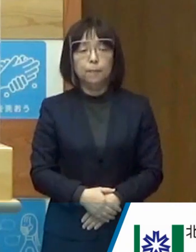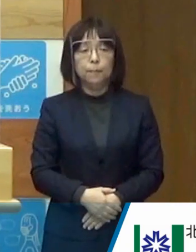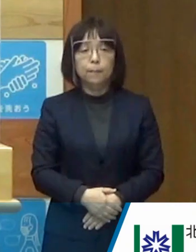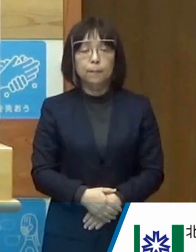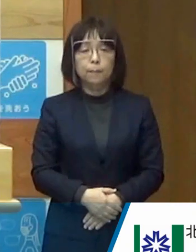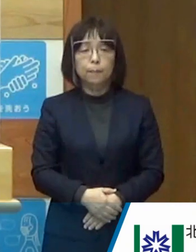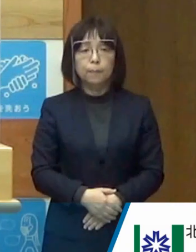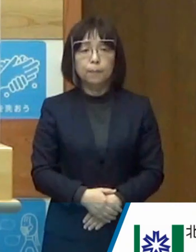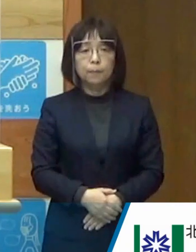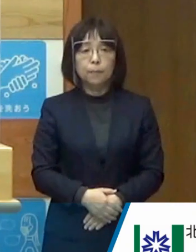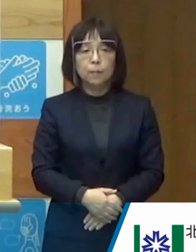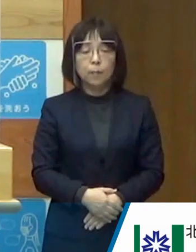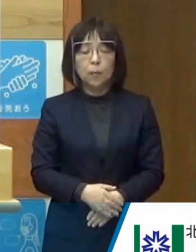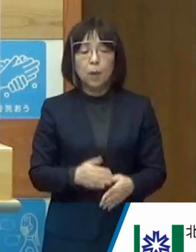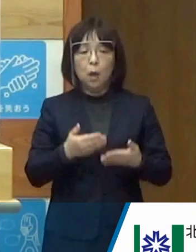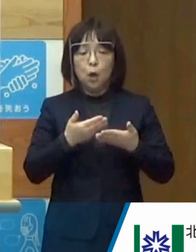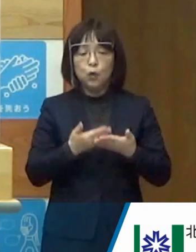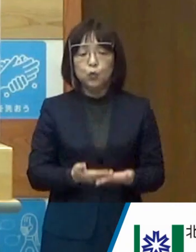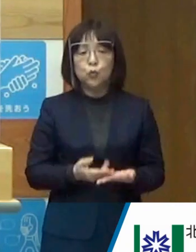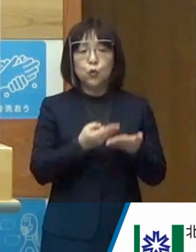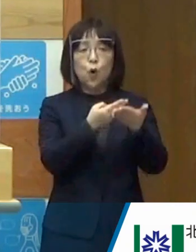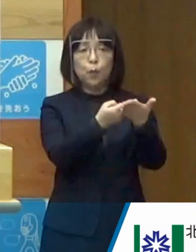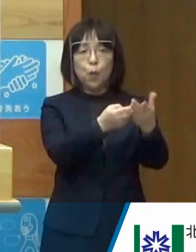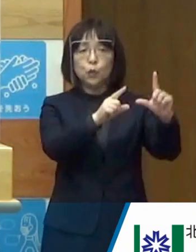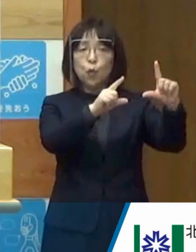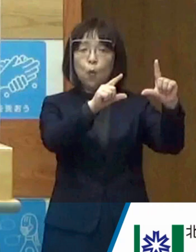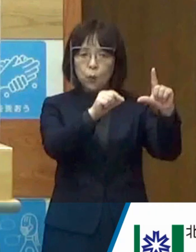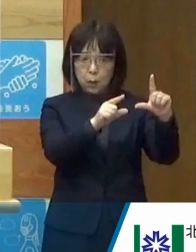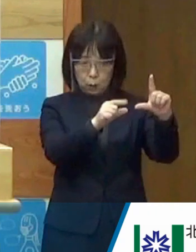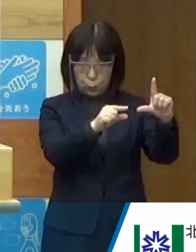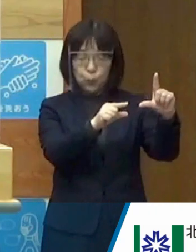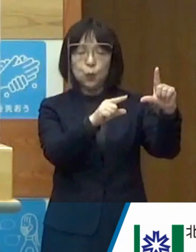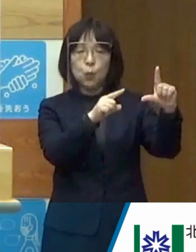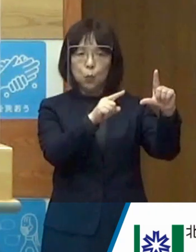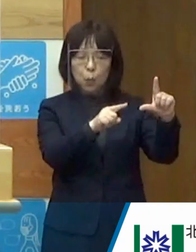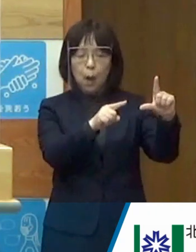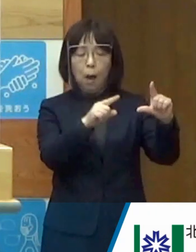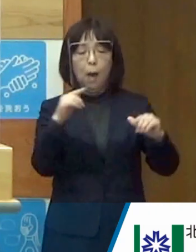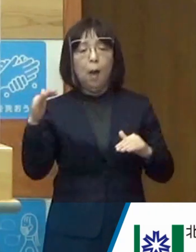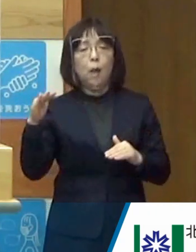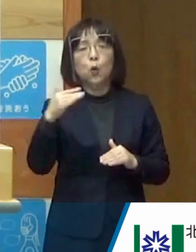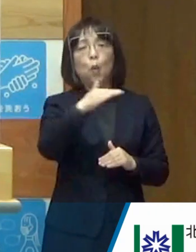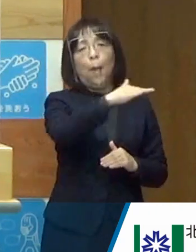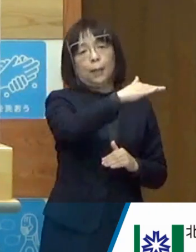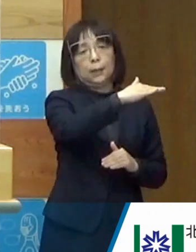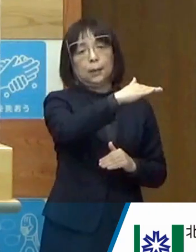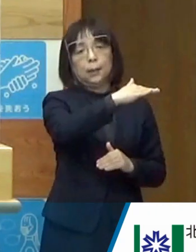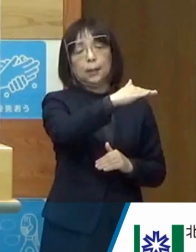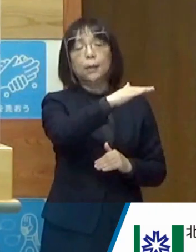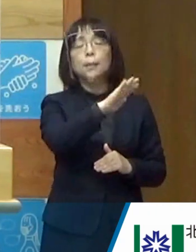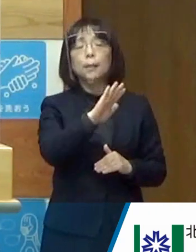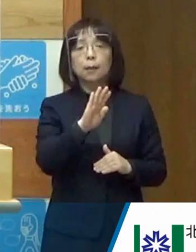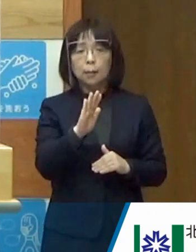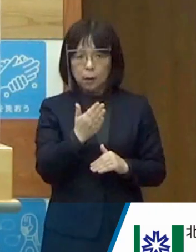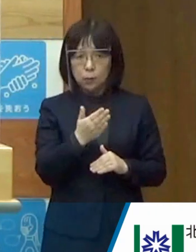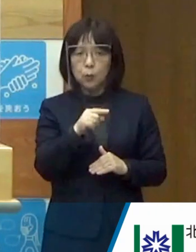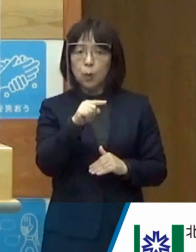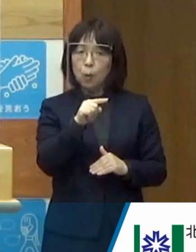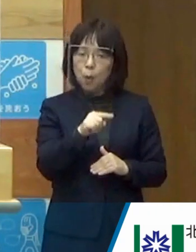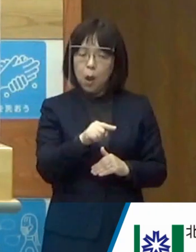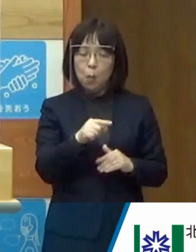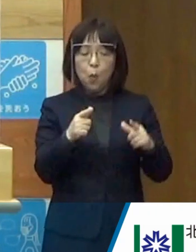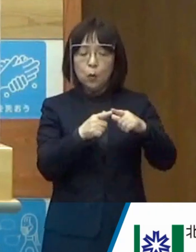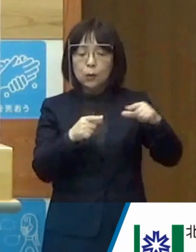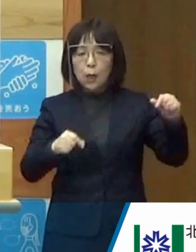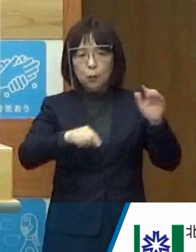ります。重症病床使用率につきましては、先ほど申し上げたように横ばいということでありまして、こちらについては全